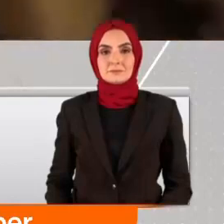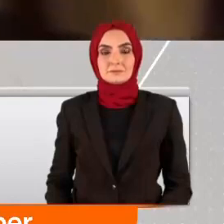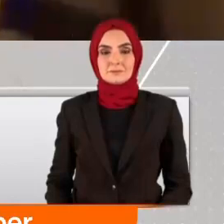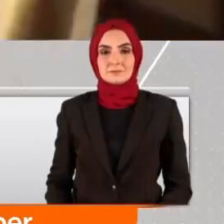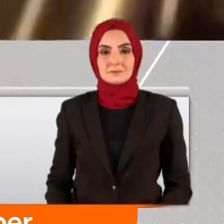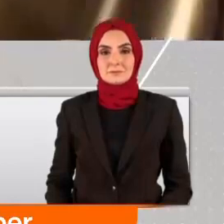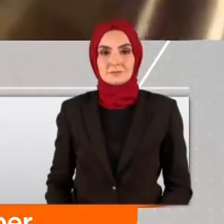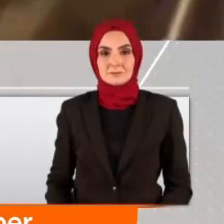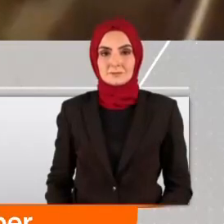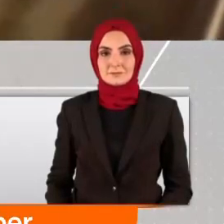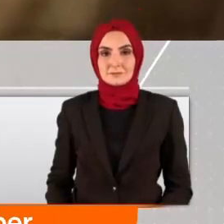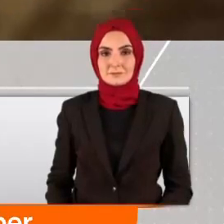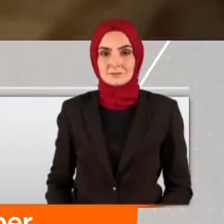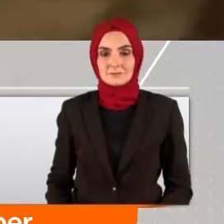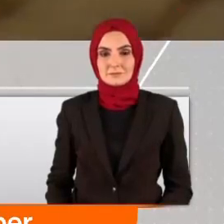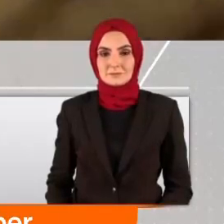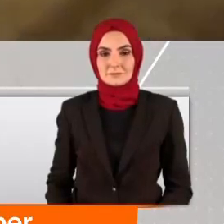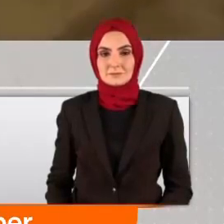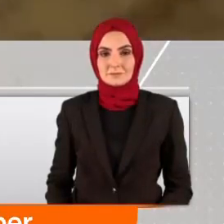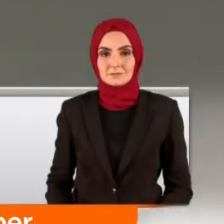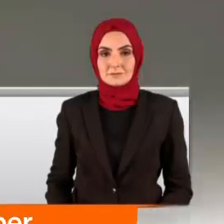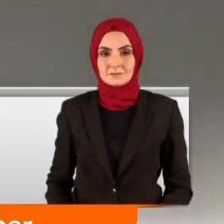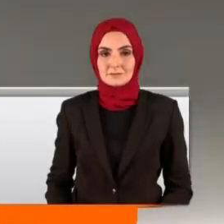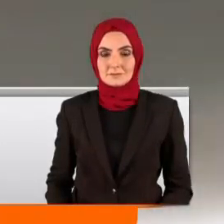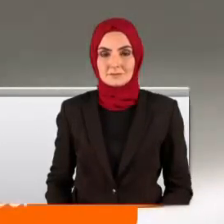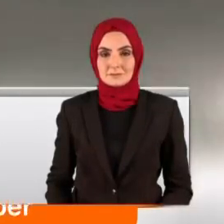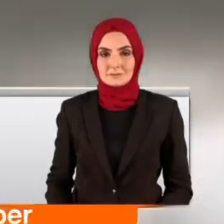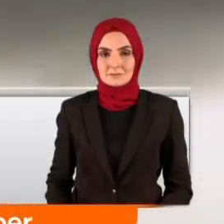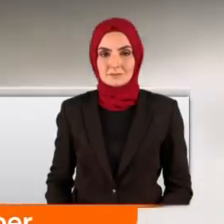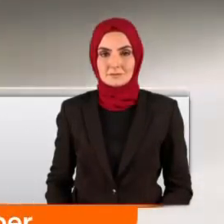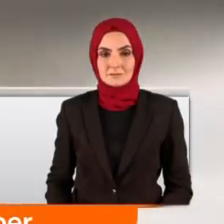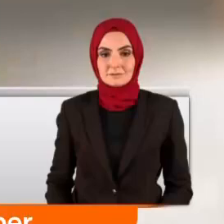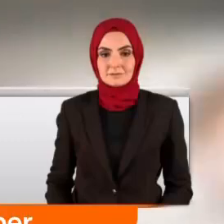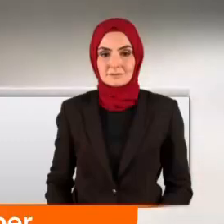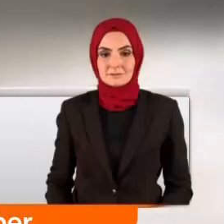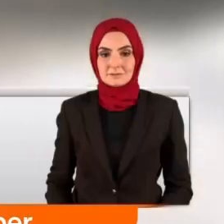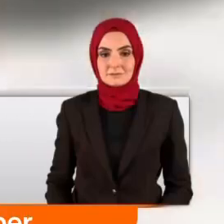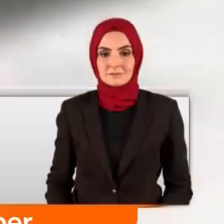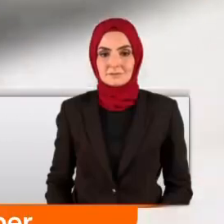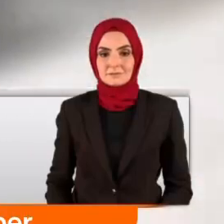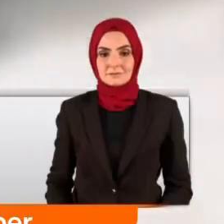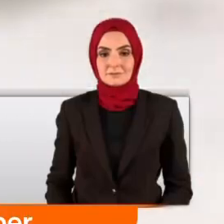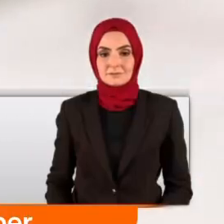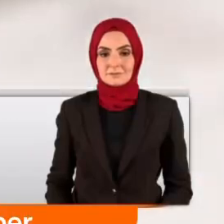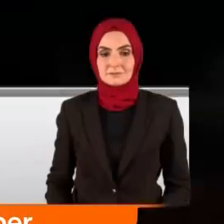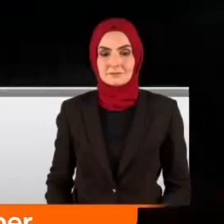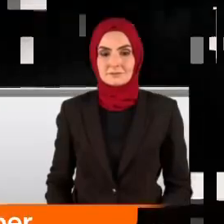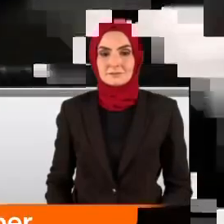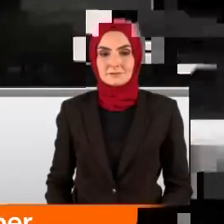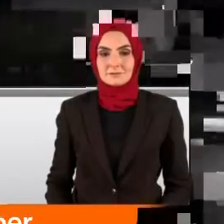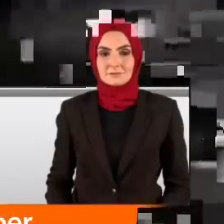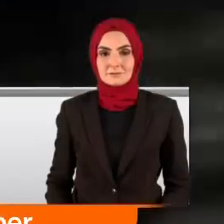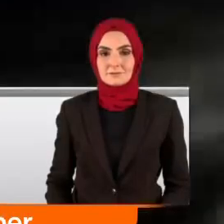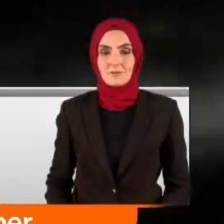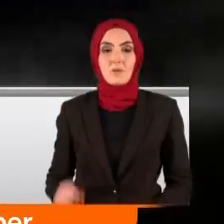Biz bayana zor çıkarabildik arabadan. Boğazına kadar suyun içinde oturuyor. Denizde yüzen araba yapmışlar. Denizde yüzüyor. Bu nasıl bir altyapıdır ya?